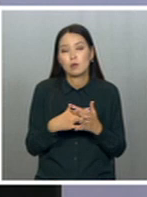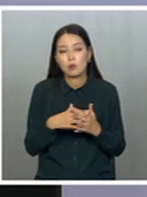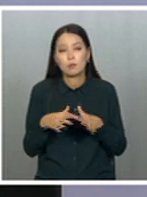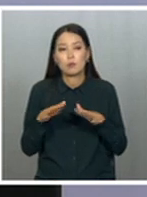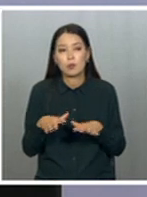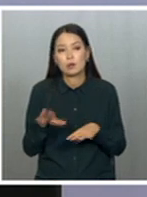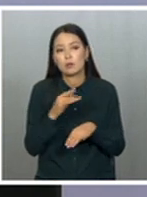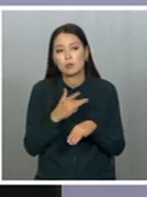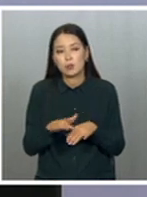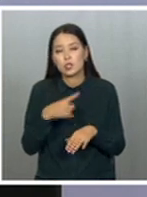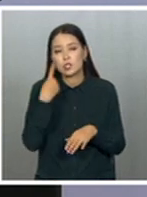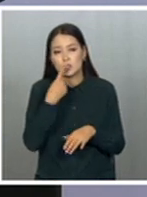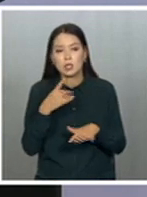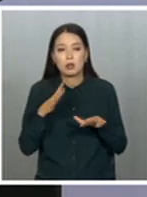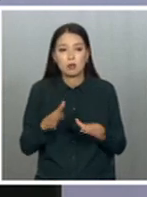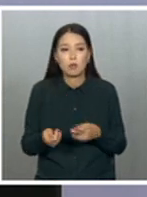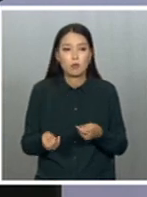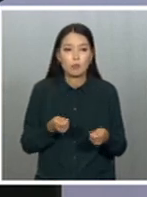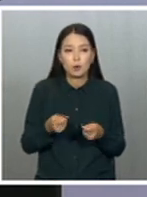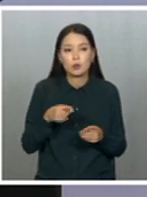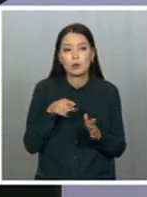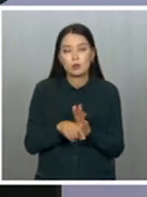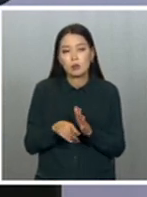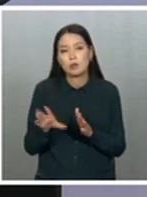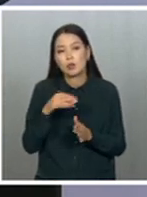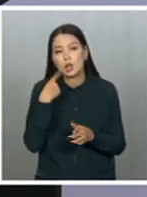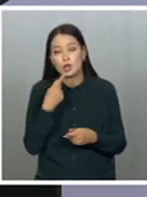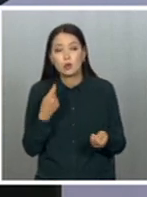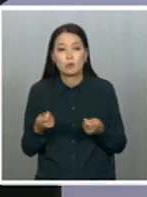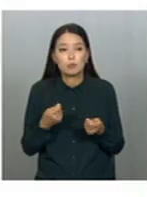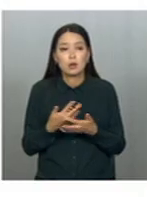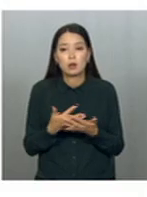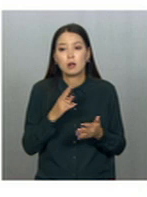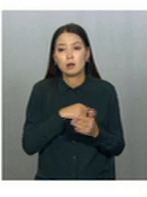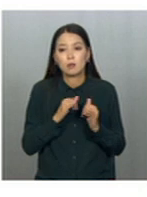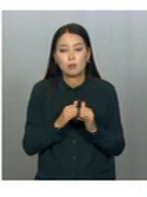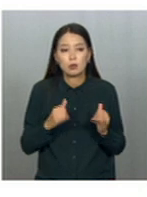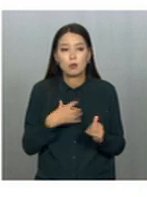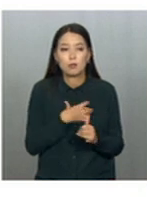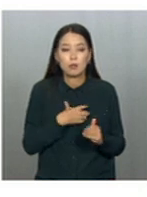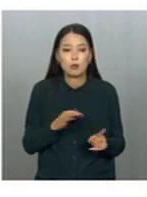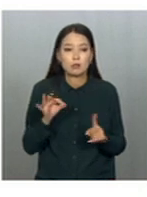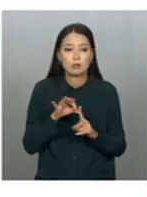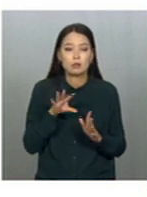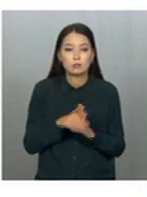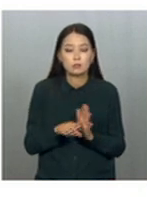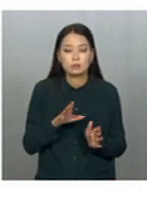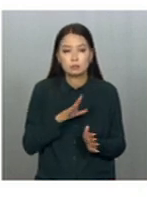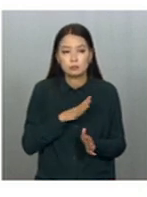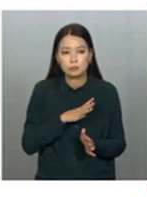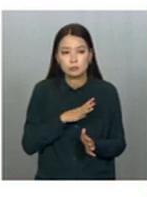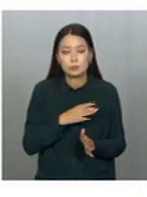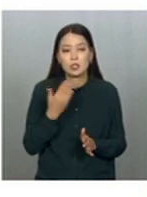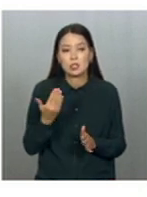жойылып, жеке меншікке, соның ішінде жекешелендіру саясатын жүргізуге басымдық берілген еді. Сыртқы валюталық